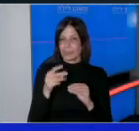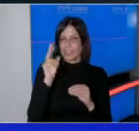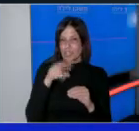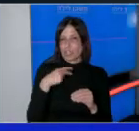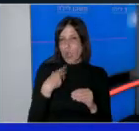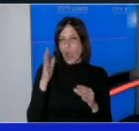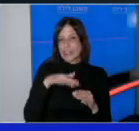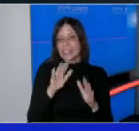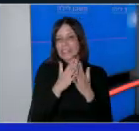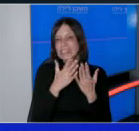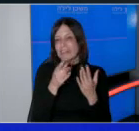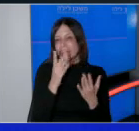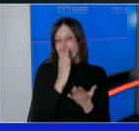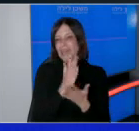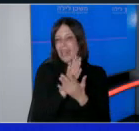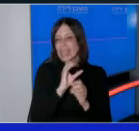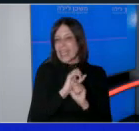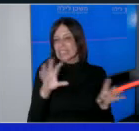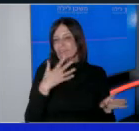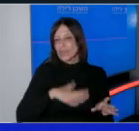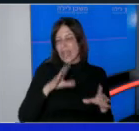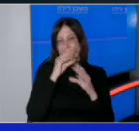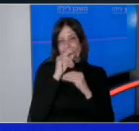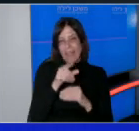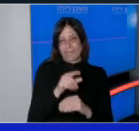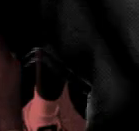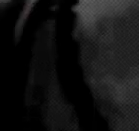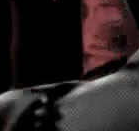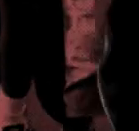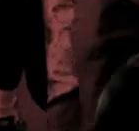לי עוד ספר שכבר יצא, ואני רוצה לדבר עליו.